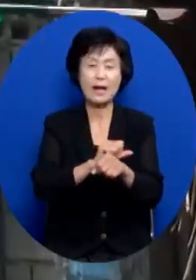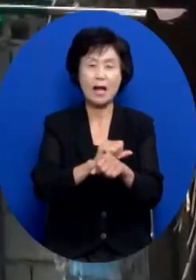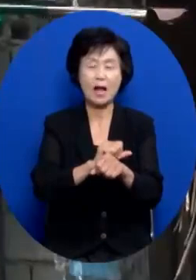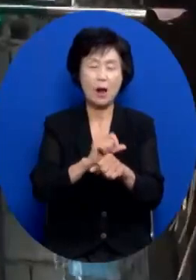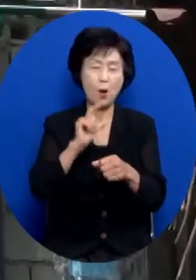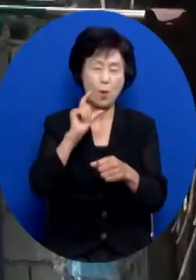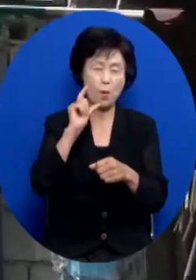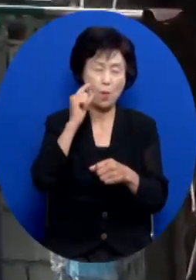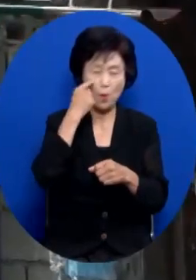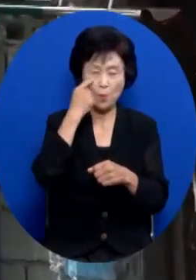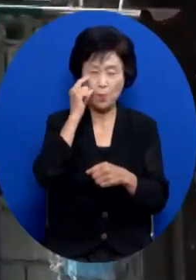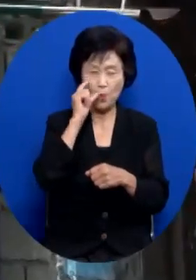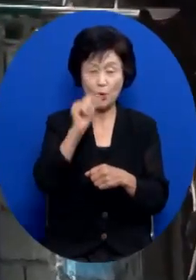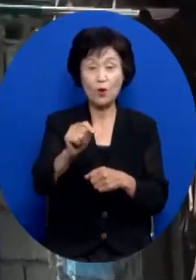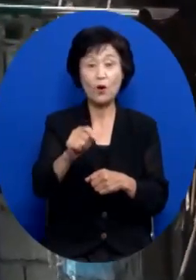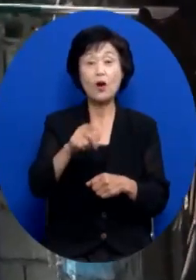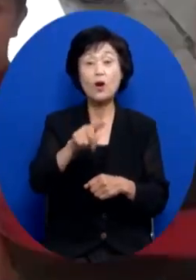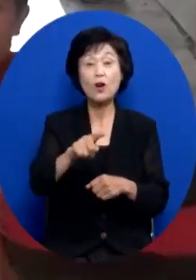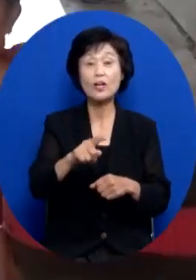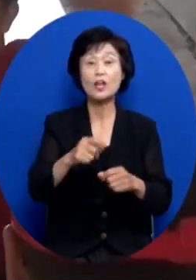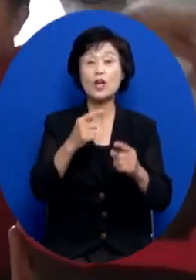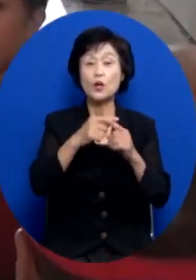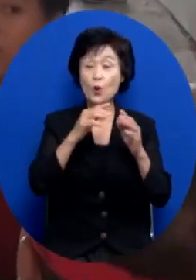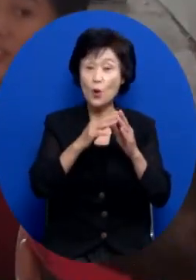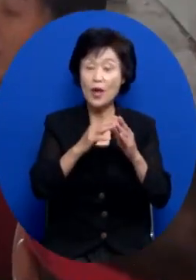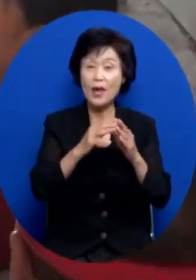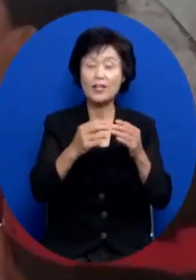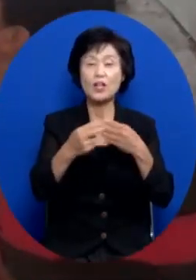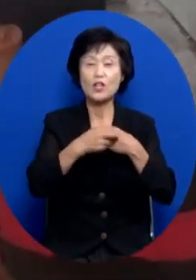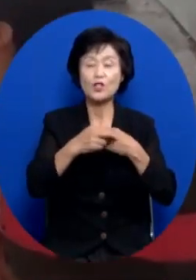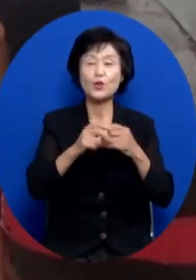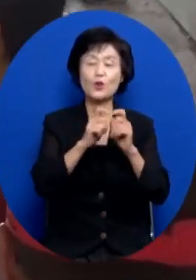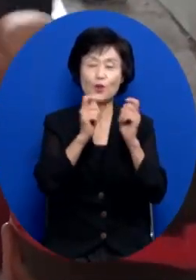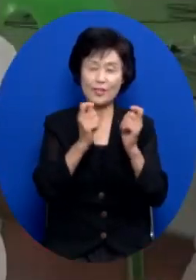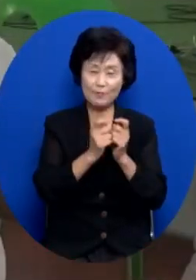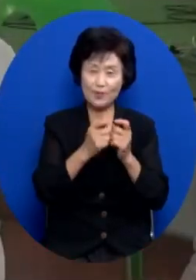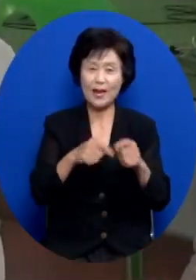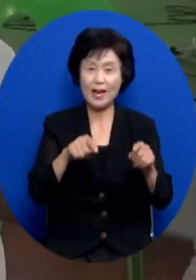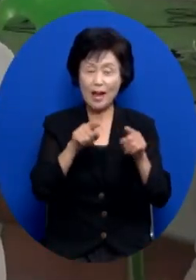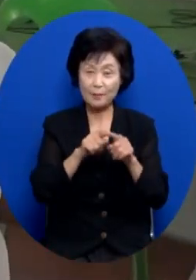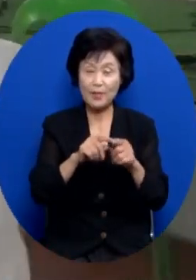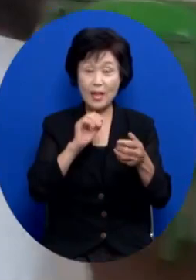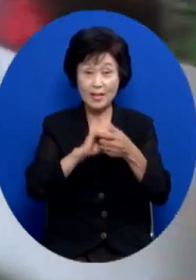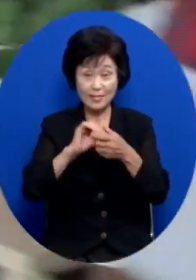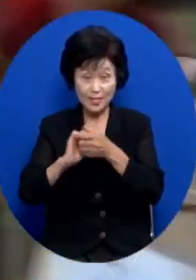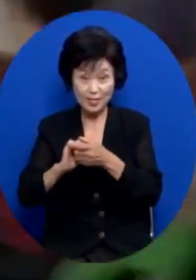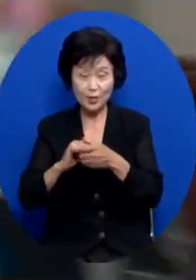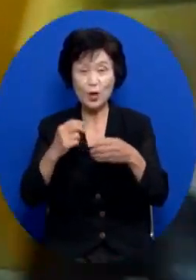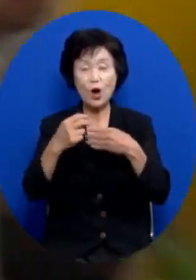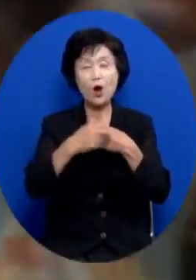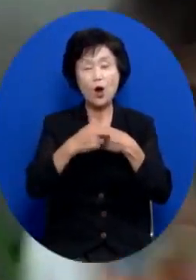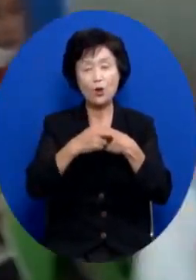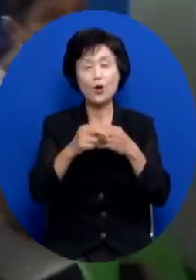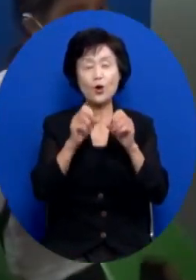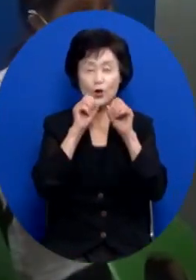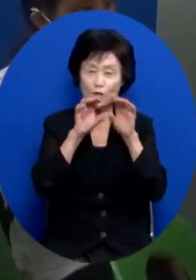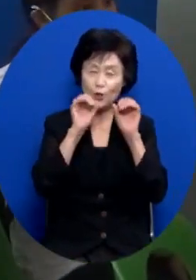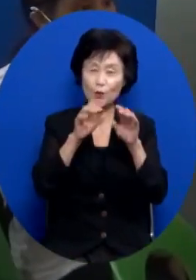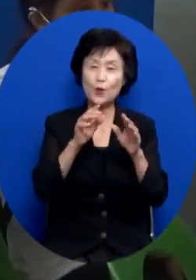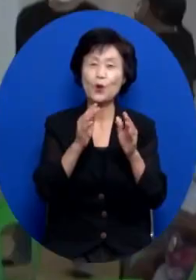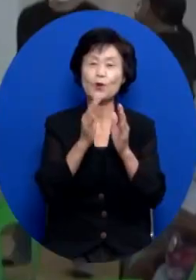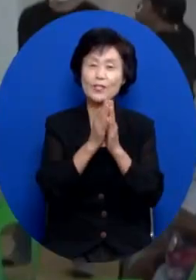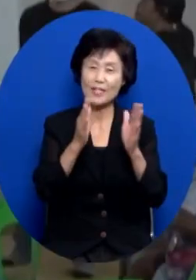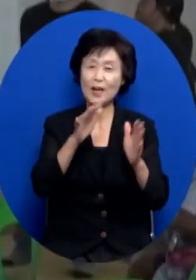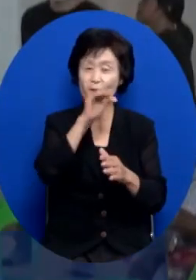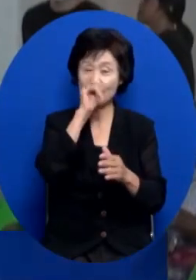다고판 임마누엘 교회는 마닐라의 한 의료 선교팀과 연합해 정기적으로 의료 선교 사역을 펼쳐가고 있습니다.